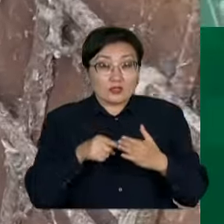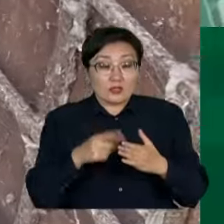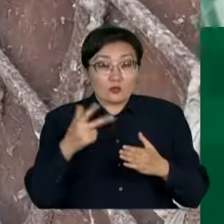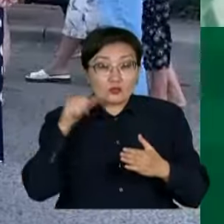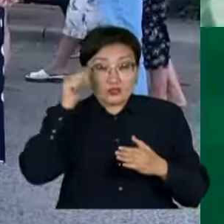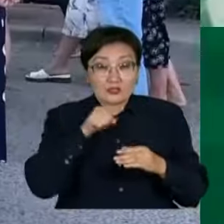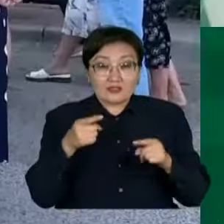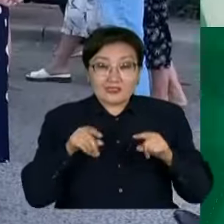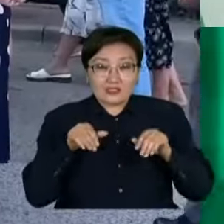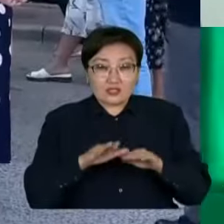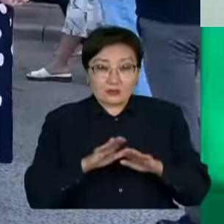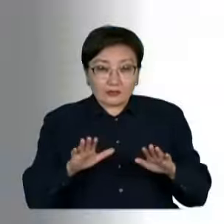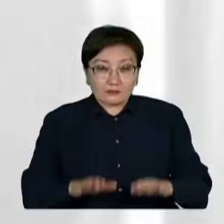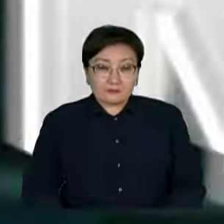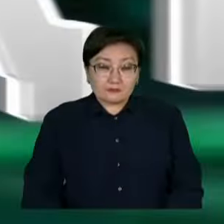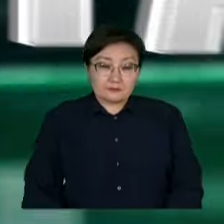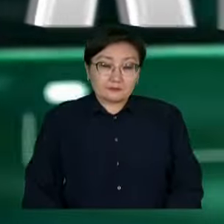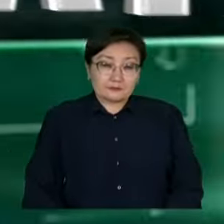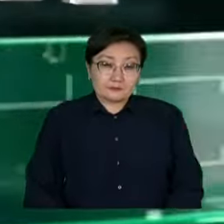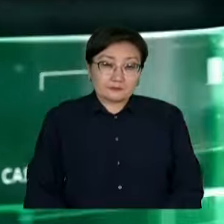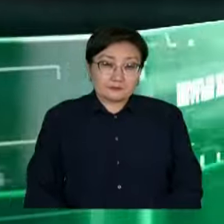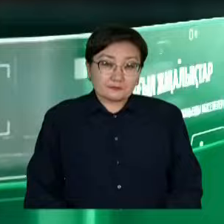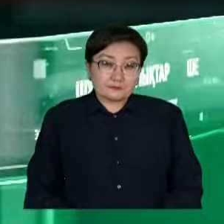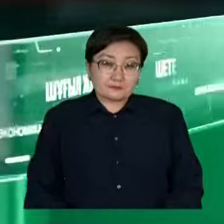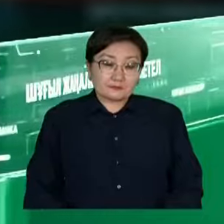жылдан бері неге шешілмеген?